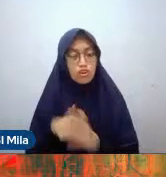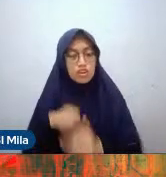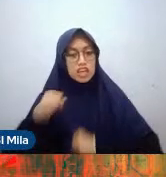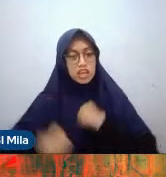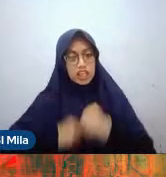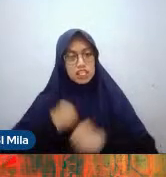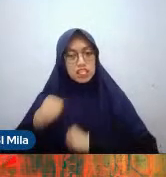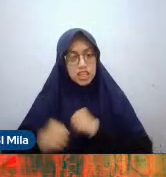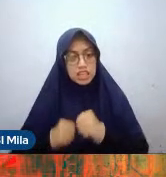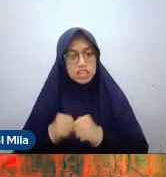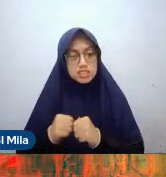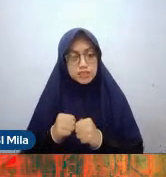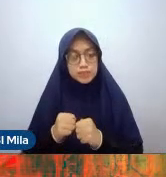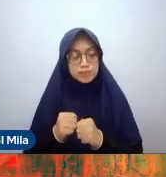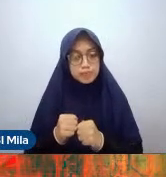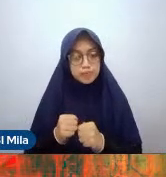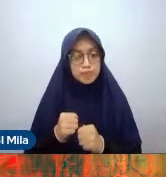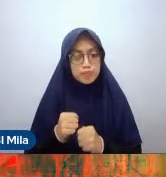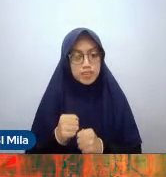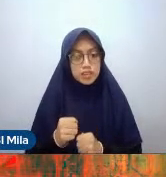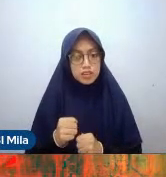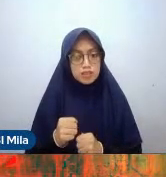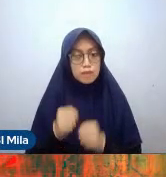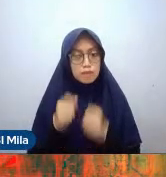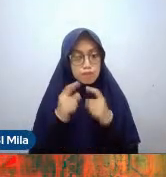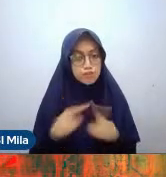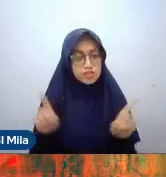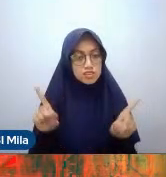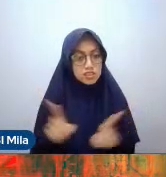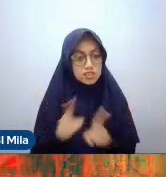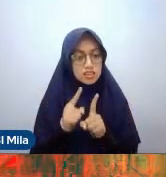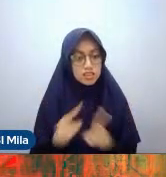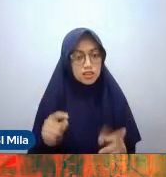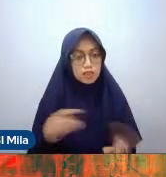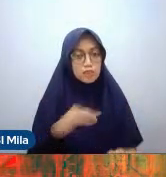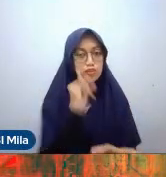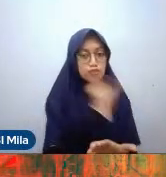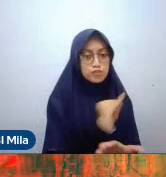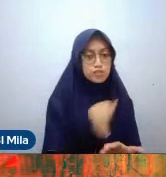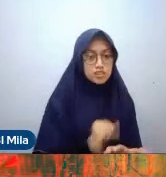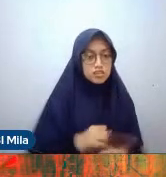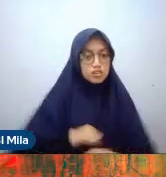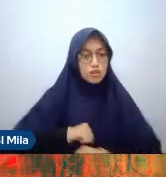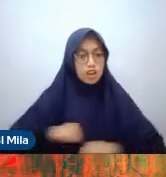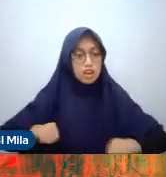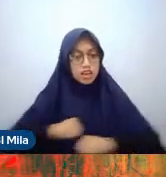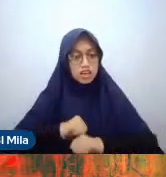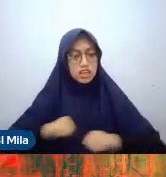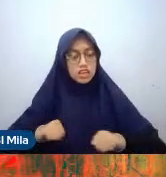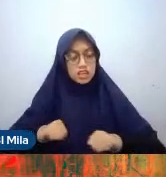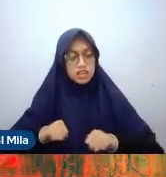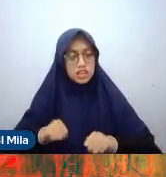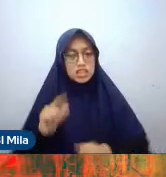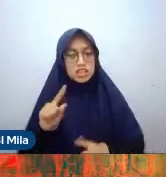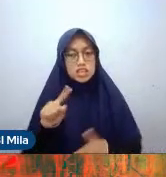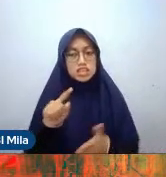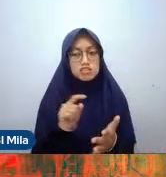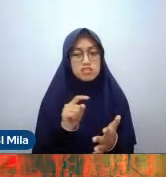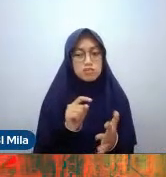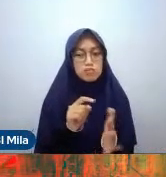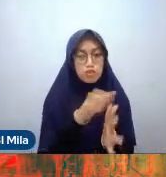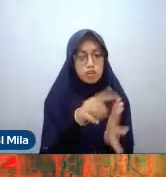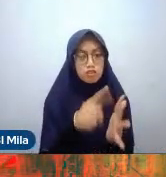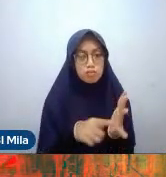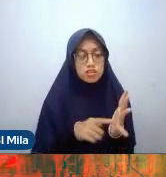bisa dengan musik, bisa dengan melukis, bisa dengan olahraga. Ini adalah salah satu media untuk